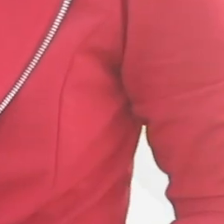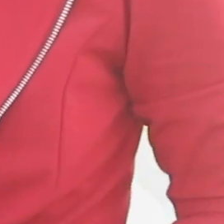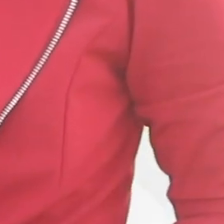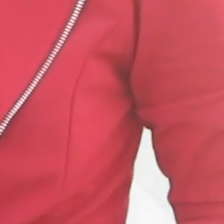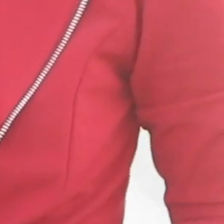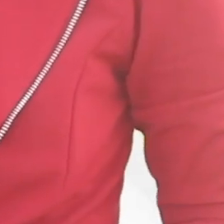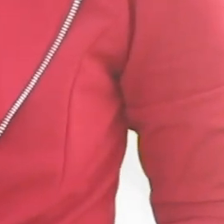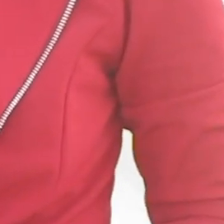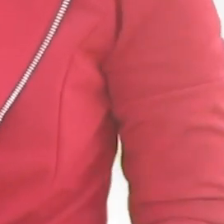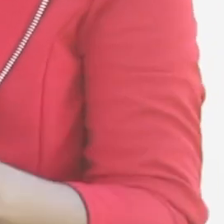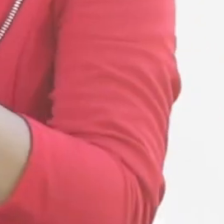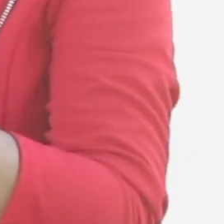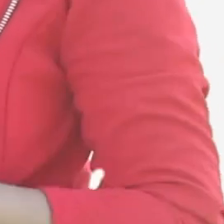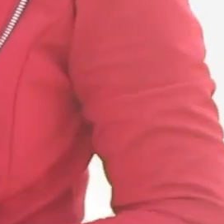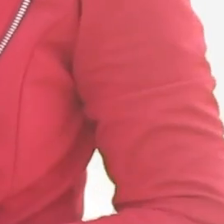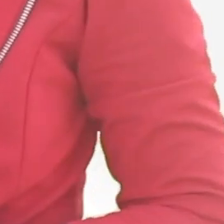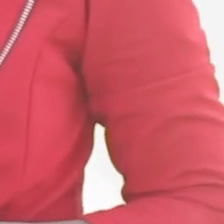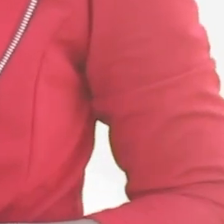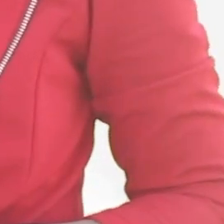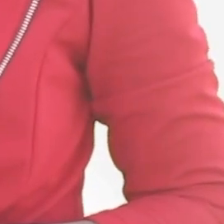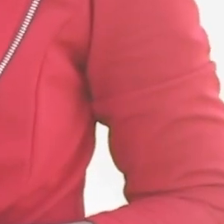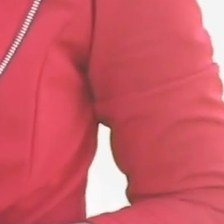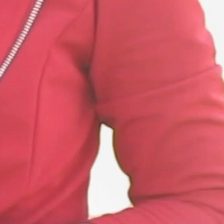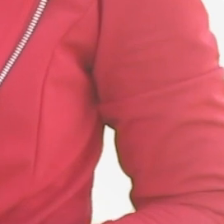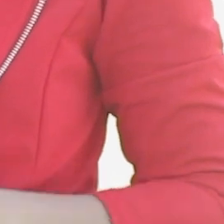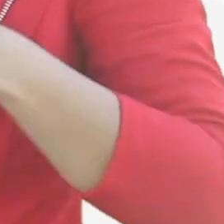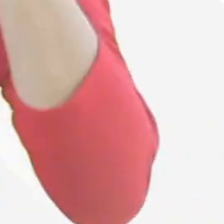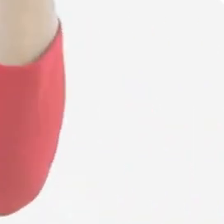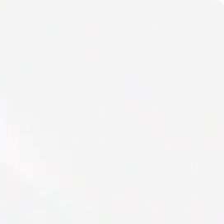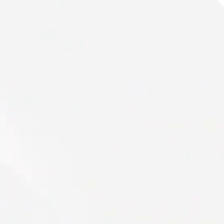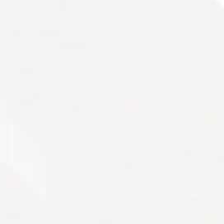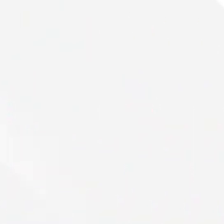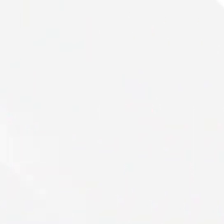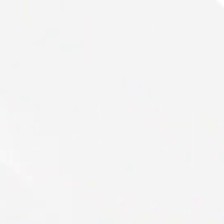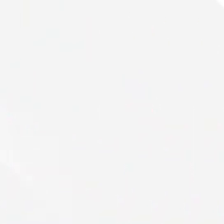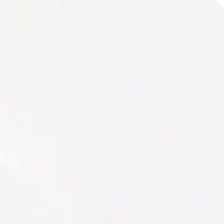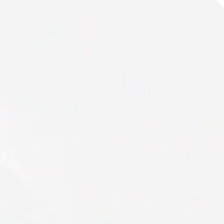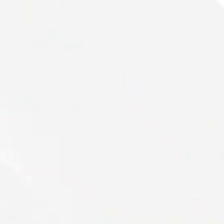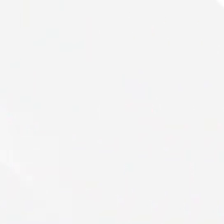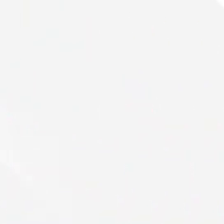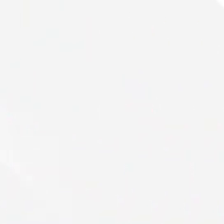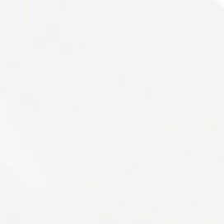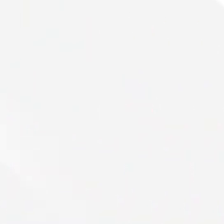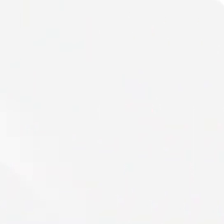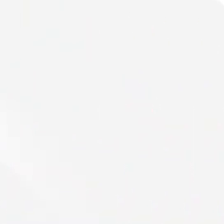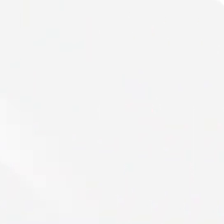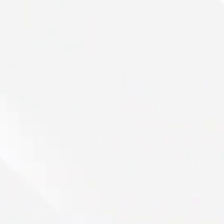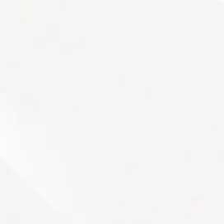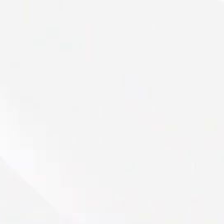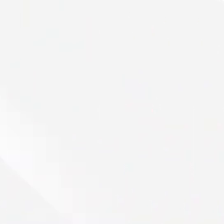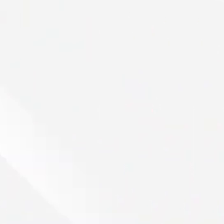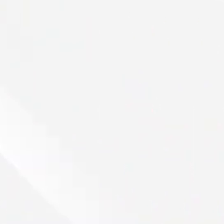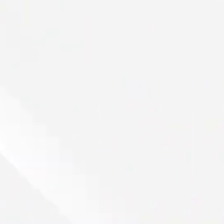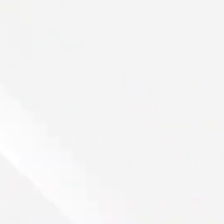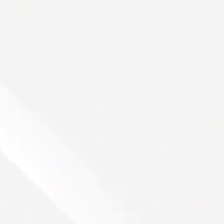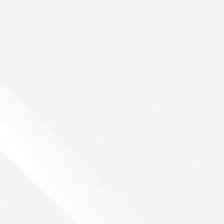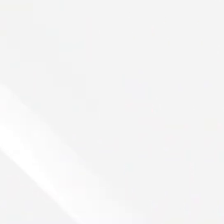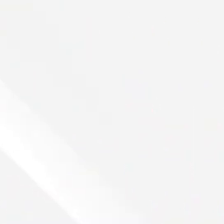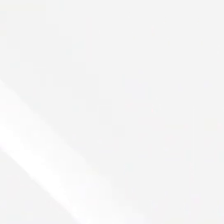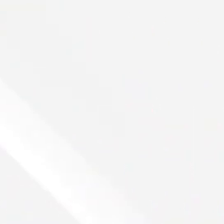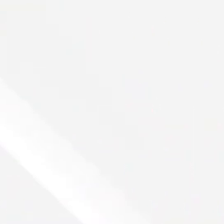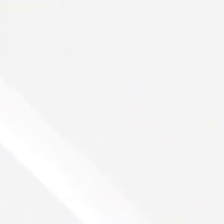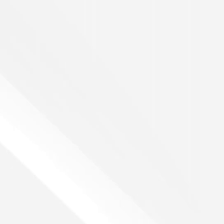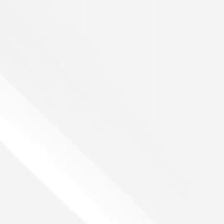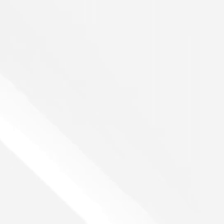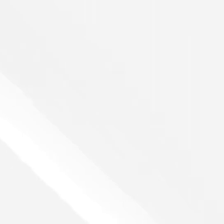the 31st of December, Thursday at 4 PM. Happy New Year to all the members of the Iglesia ni Cristo!